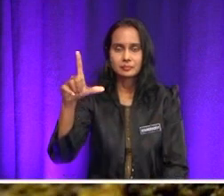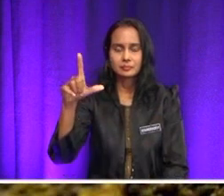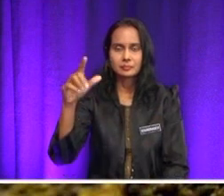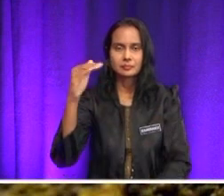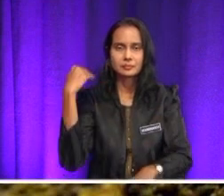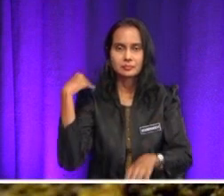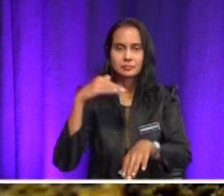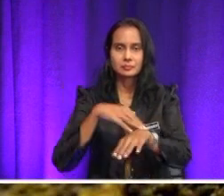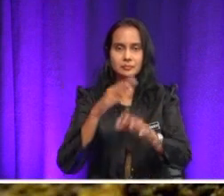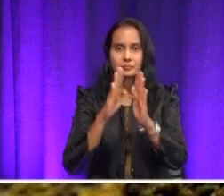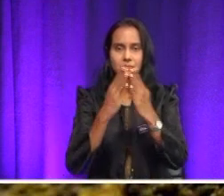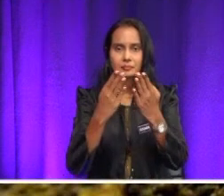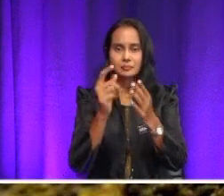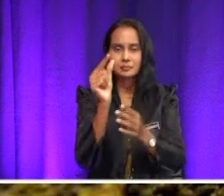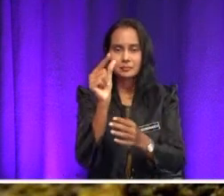pokok